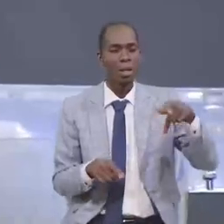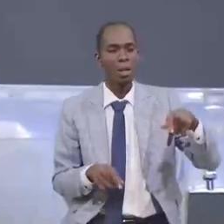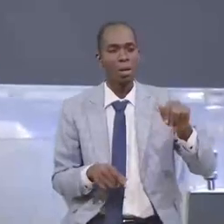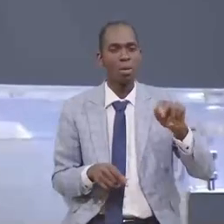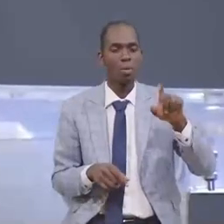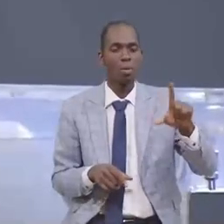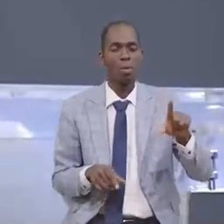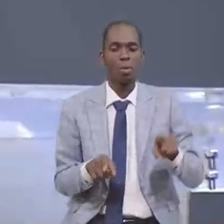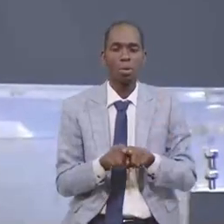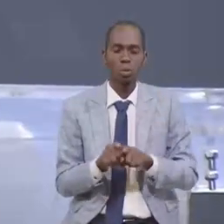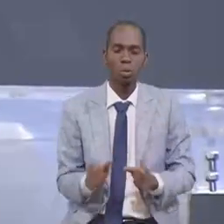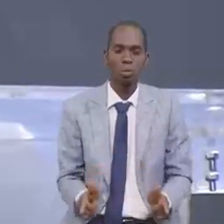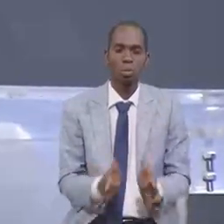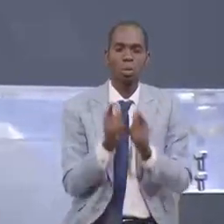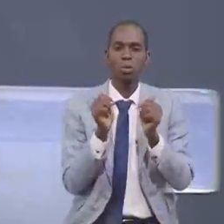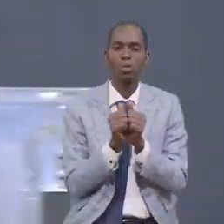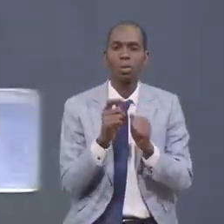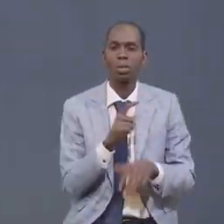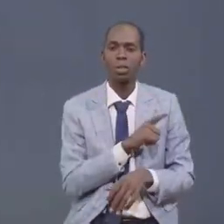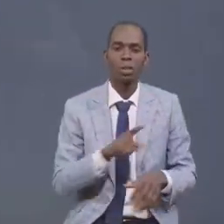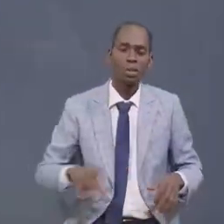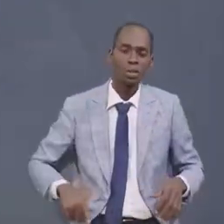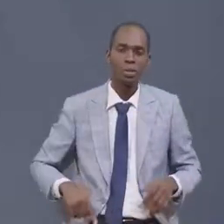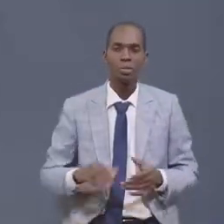Comme Paul a une rencontre avec le Seigneur.